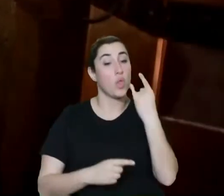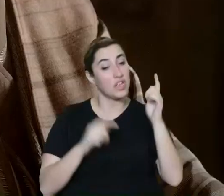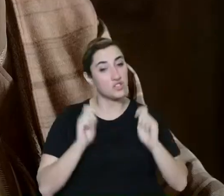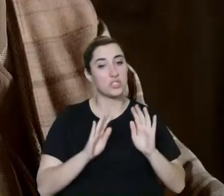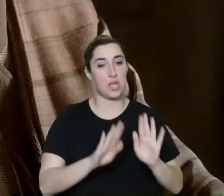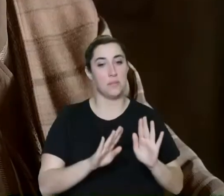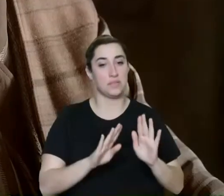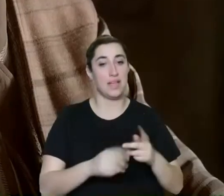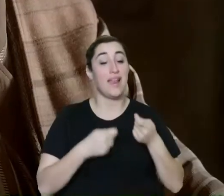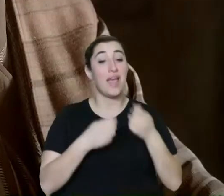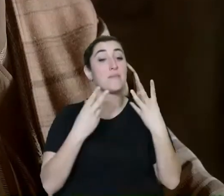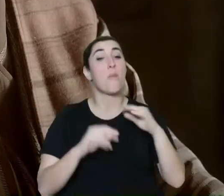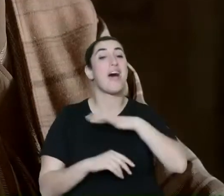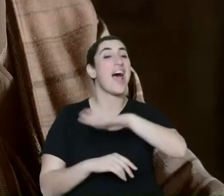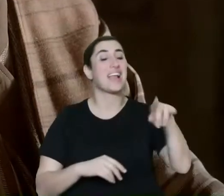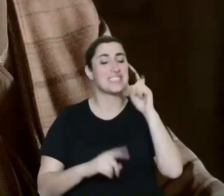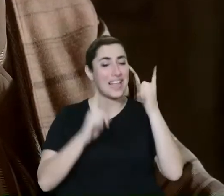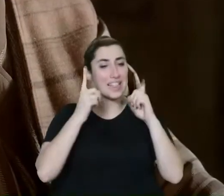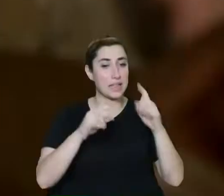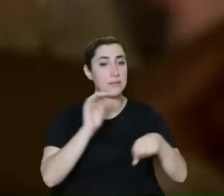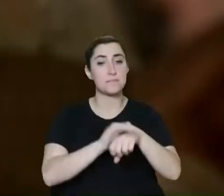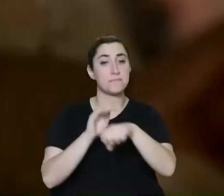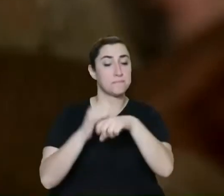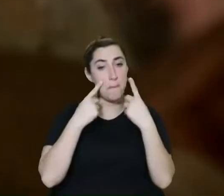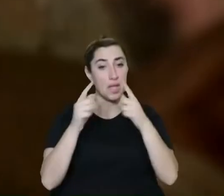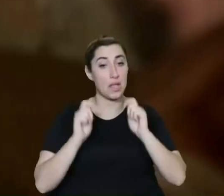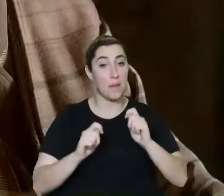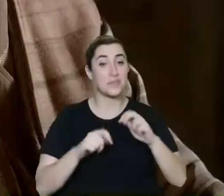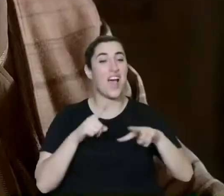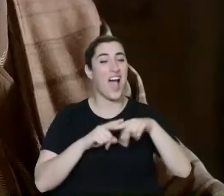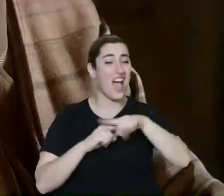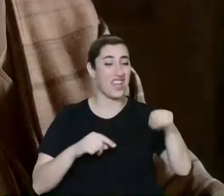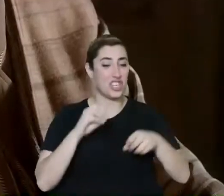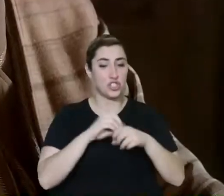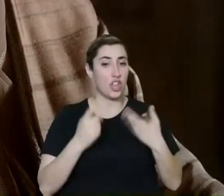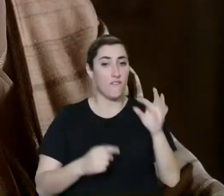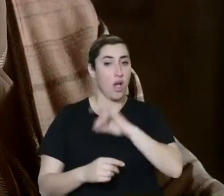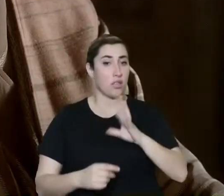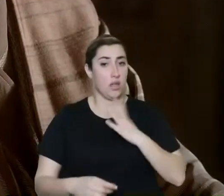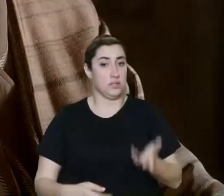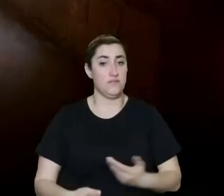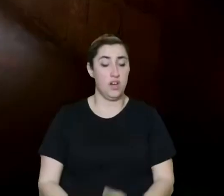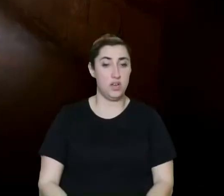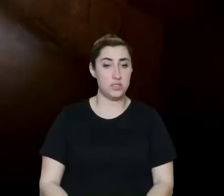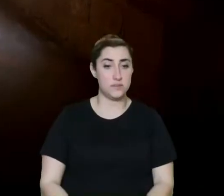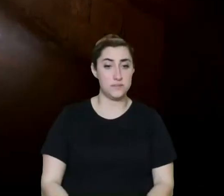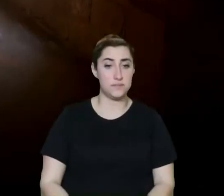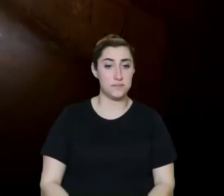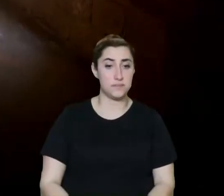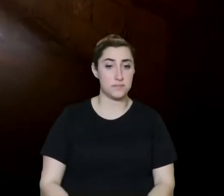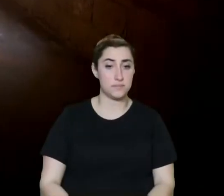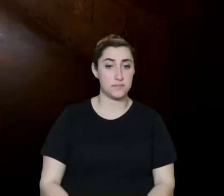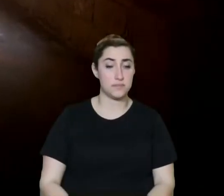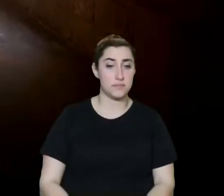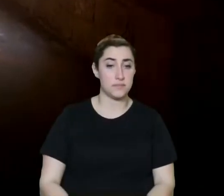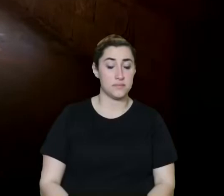yiğitler. Eğitim almayan herkes bir bir tespit edilsin. Ahi Ocağı ne iş görmeye durur burada? Mesut'un adamı yol